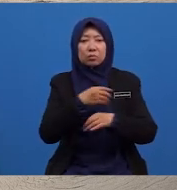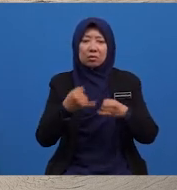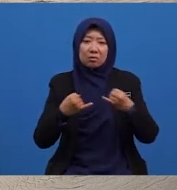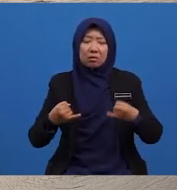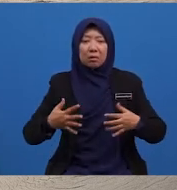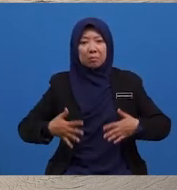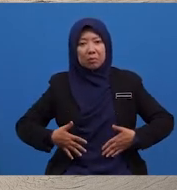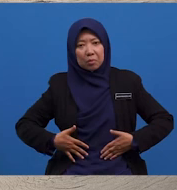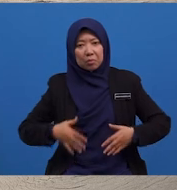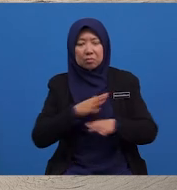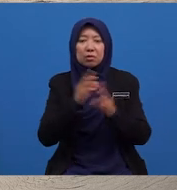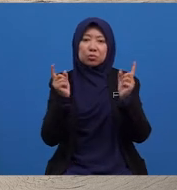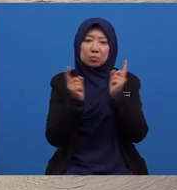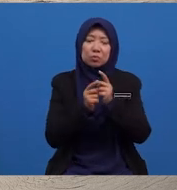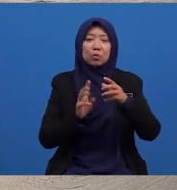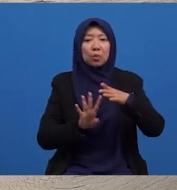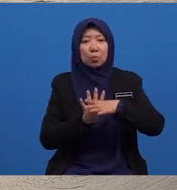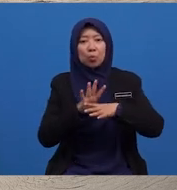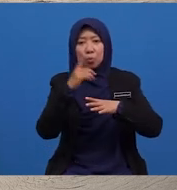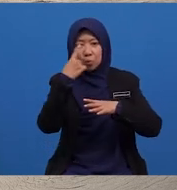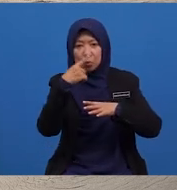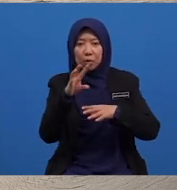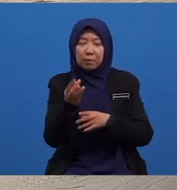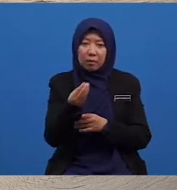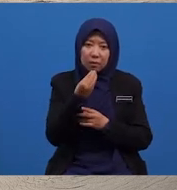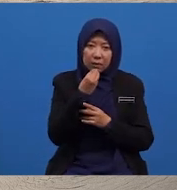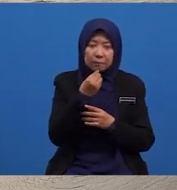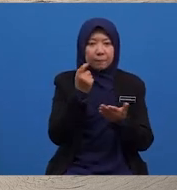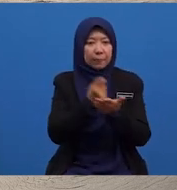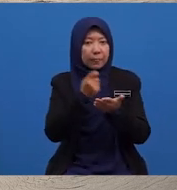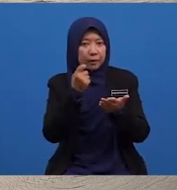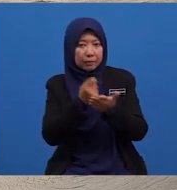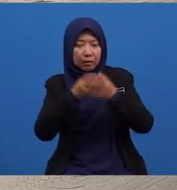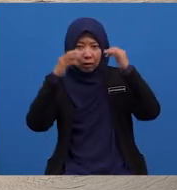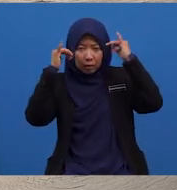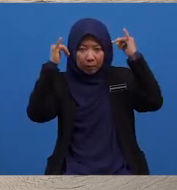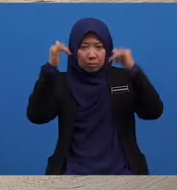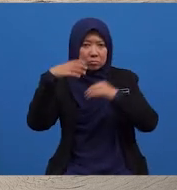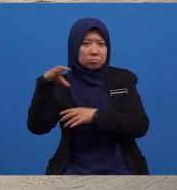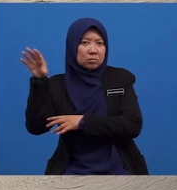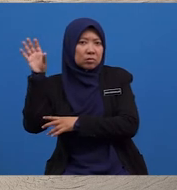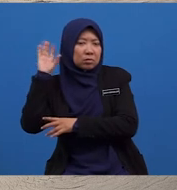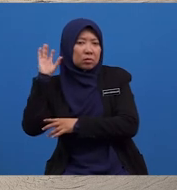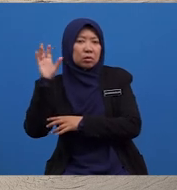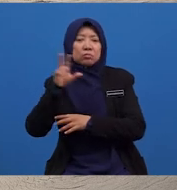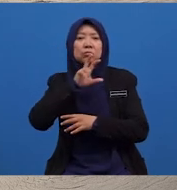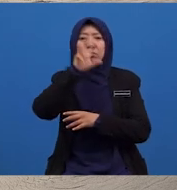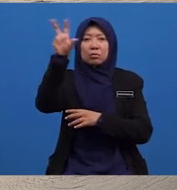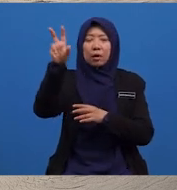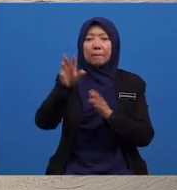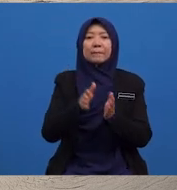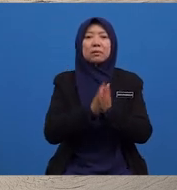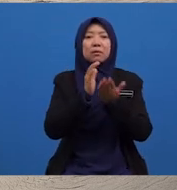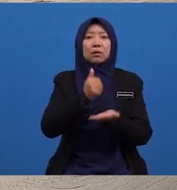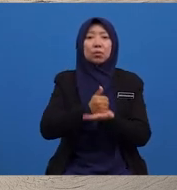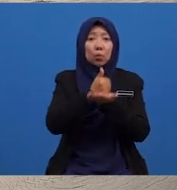tidak berjumpa rumput untuk dimakan. Tiba-tiba sang kerbau terdengar jeritan meminta tolong.